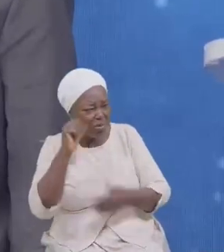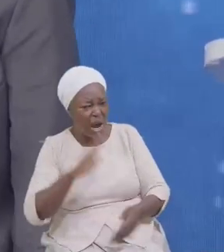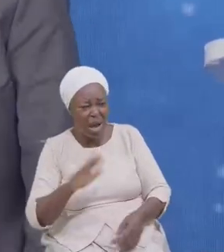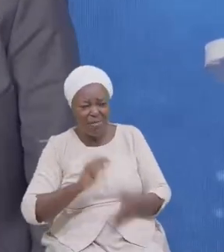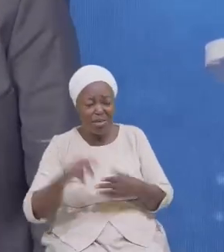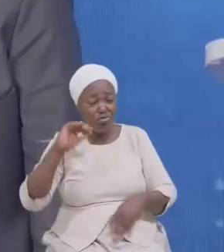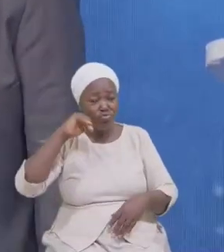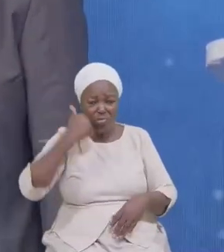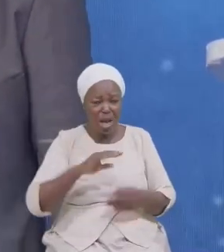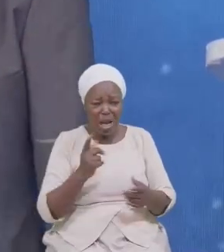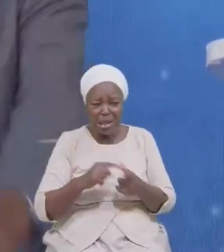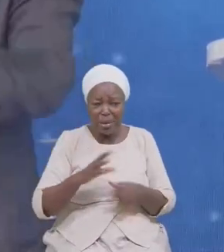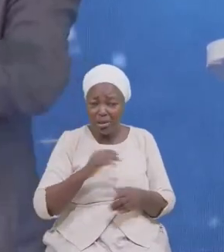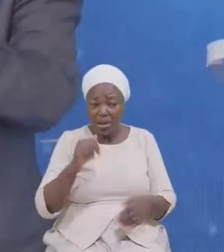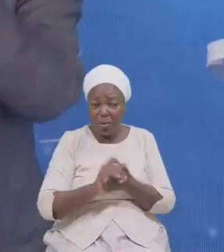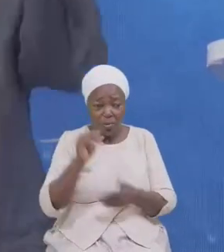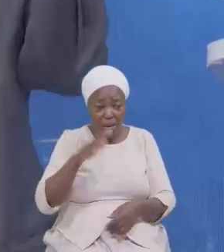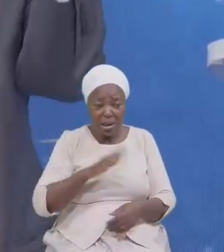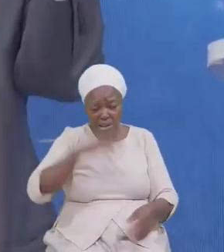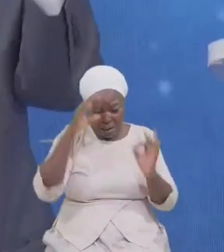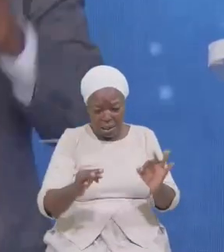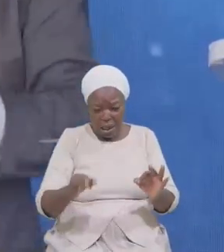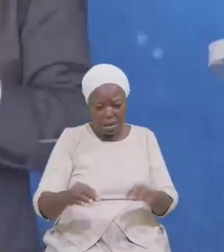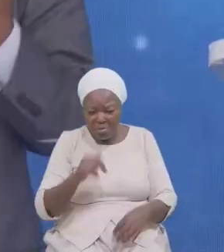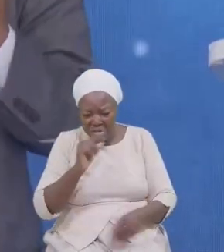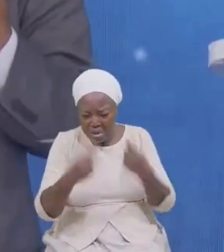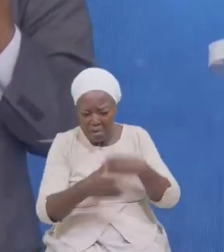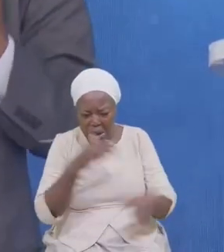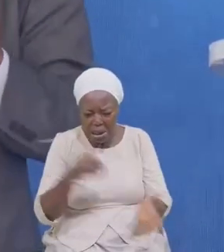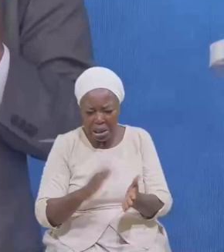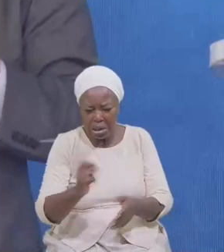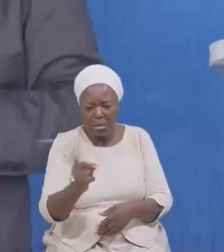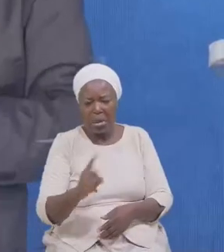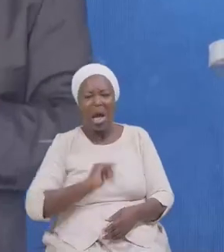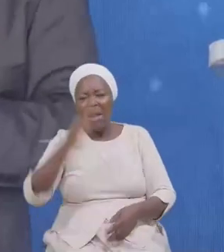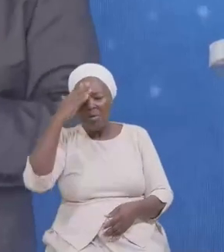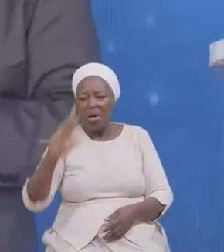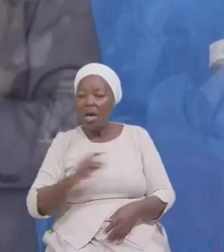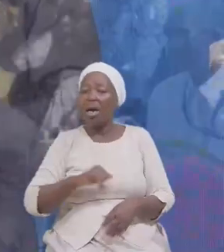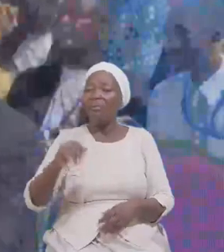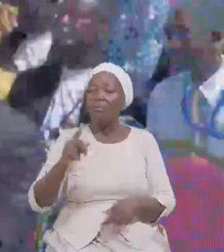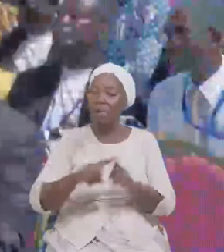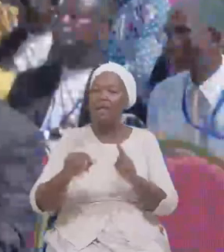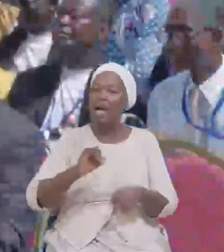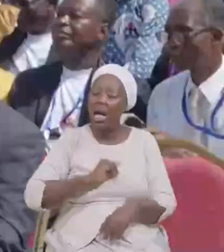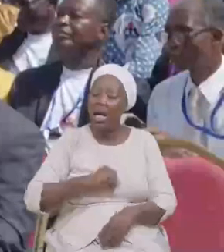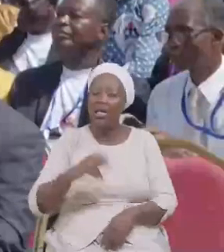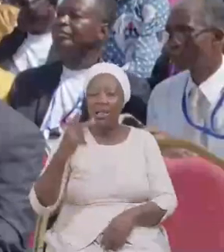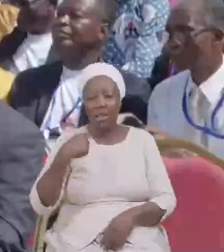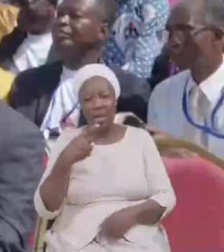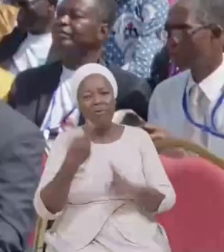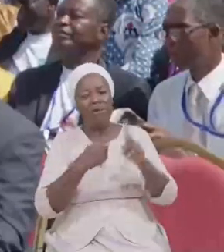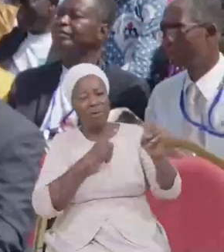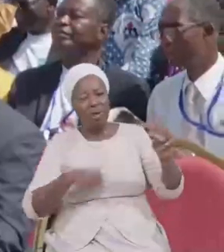ne reviendra plus. Tu ne la verras plus. J'ai dit, venant de la part du Seigneur, que cette femme